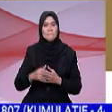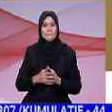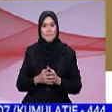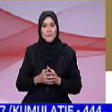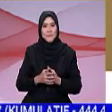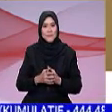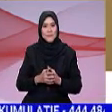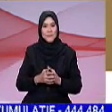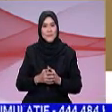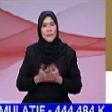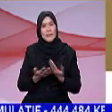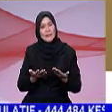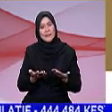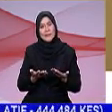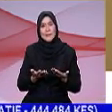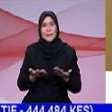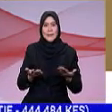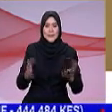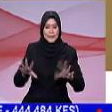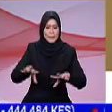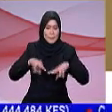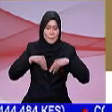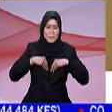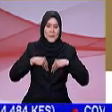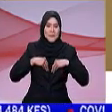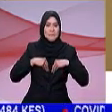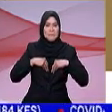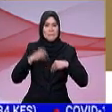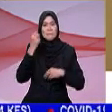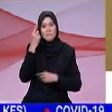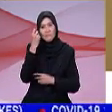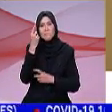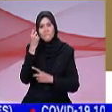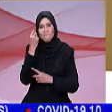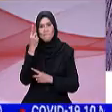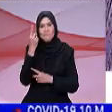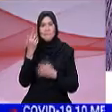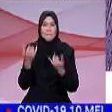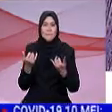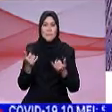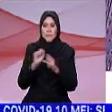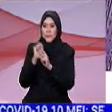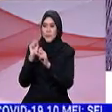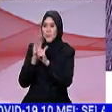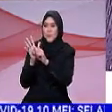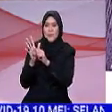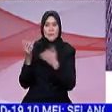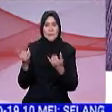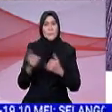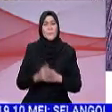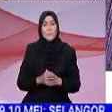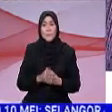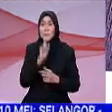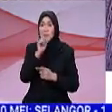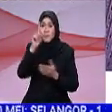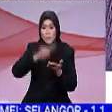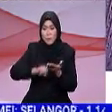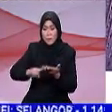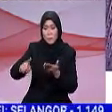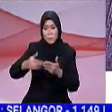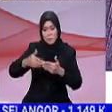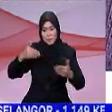akulah dia. Iyalah, ha, muka-muka mesin ni kan kita kena bahaya juga kan? Jika sebelum ini, seminggu